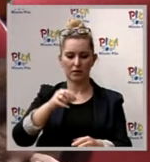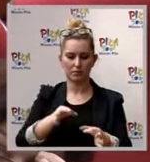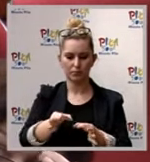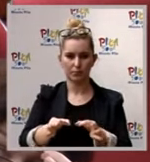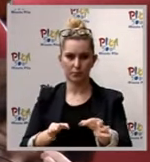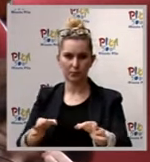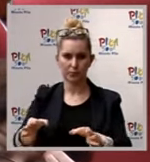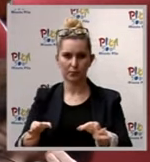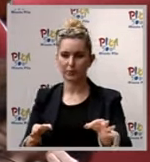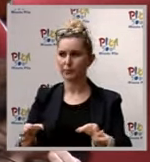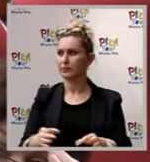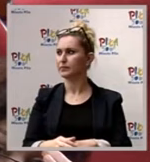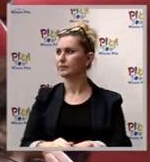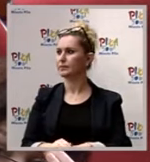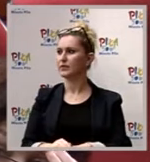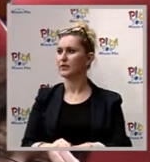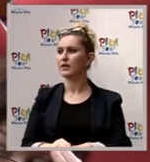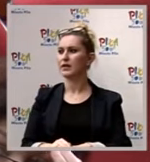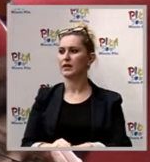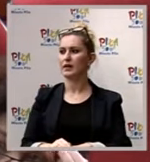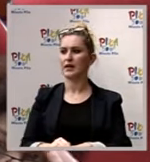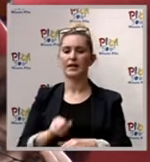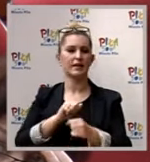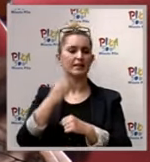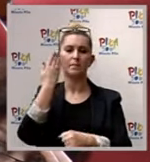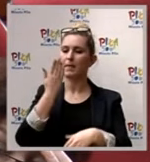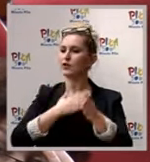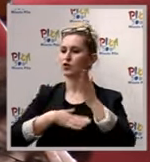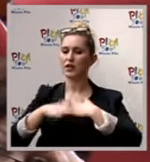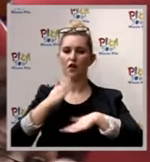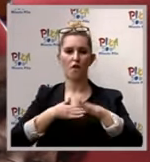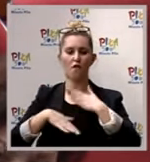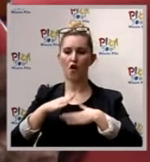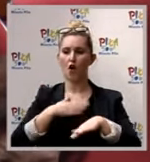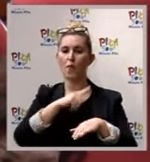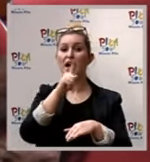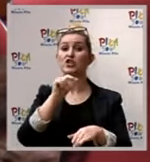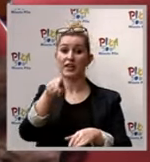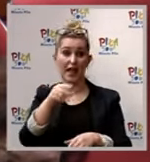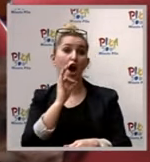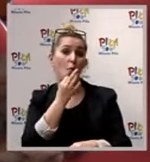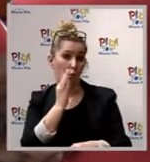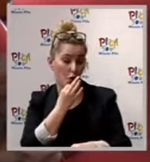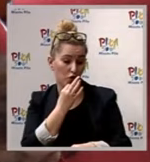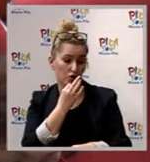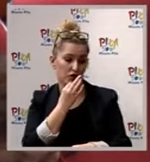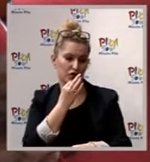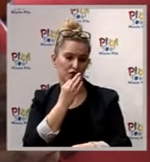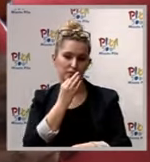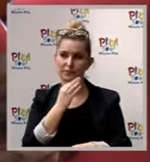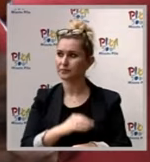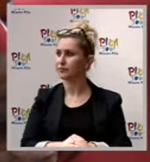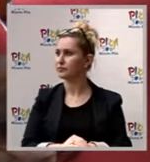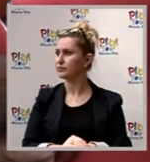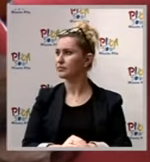No, wielka to radość, że ta właśnie młodzież no, przyniosła